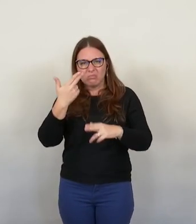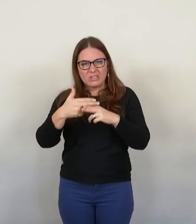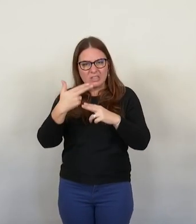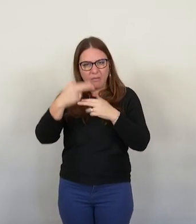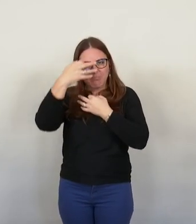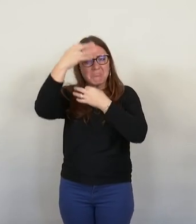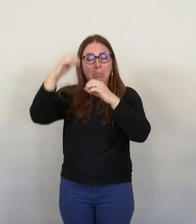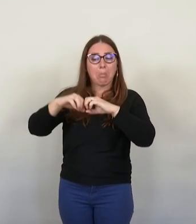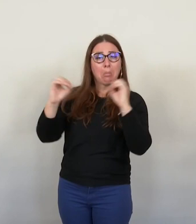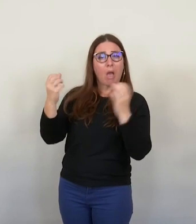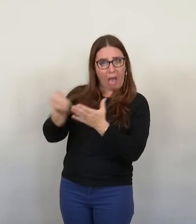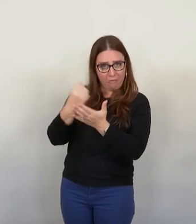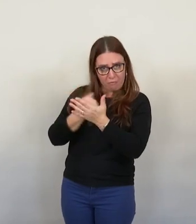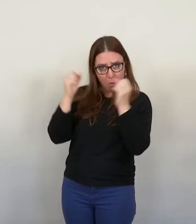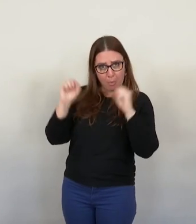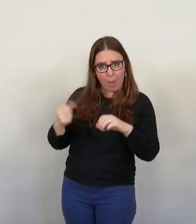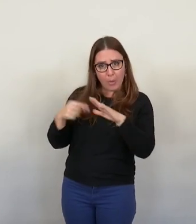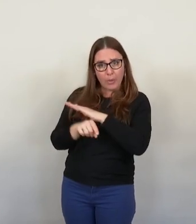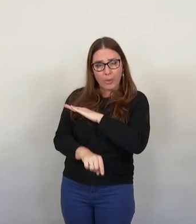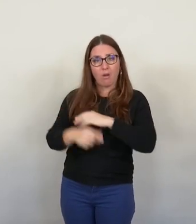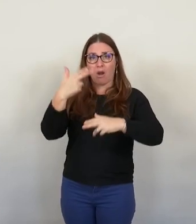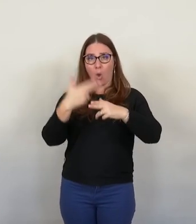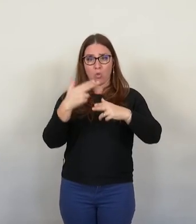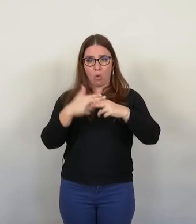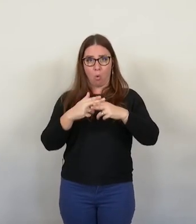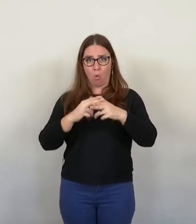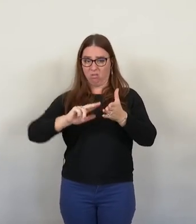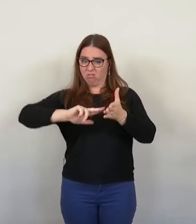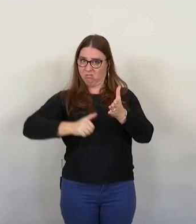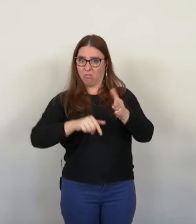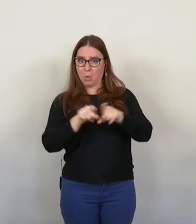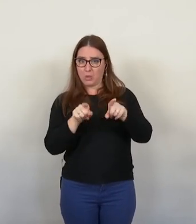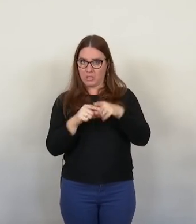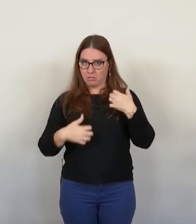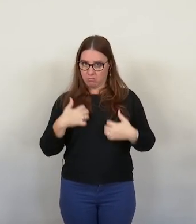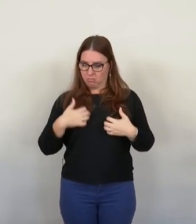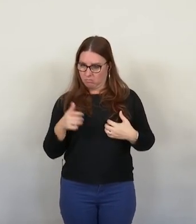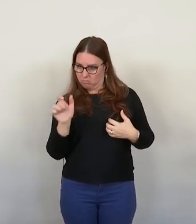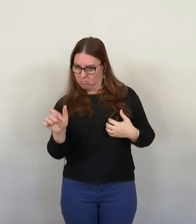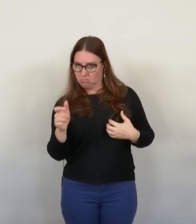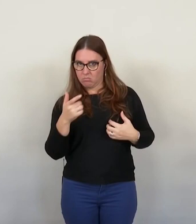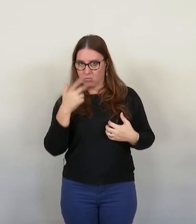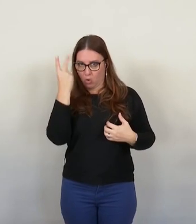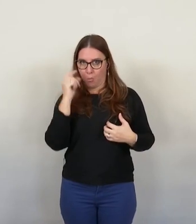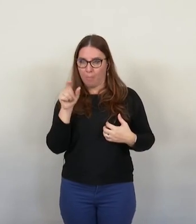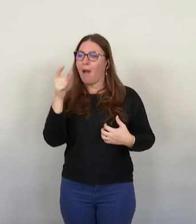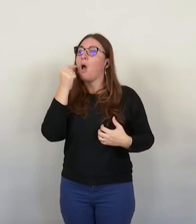qu'on pourrait en savoir plus parce que il y a votre nom est REST partnerur et moi personnellement je sais pas ce que c'est et seul le maire pourrait éventuellement nous